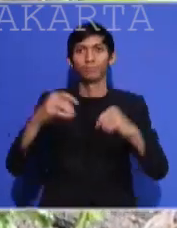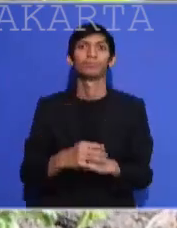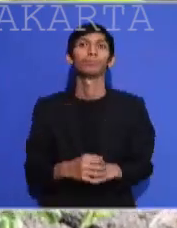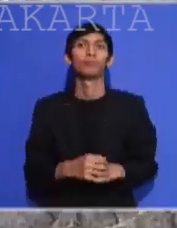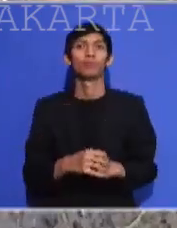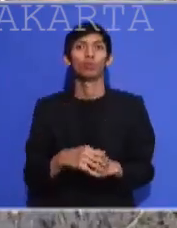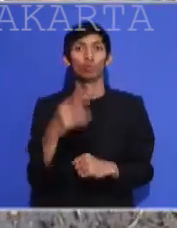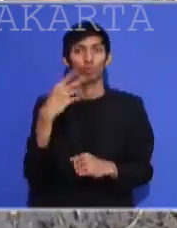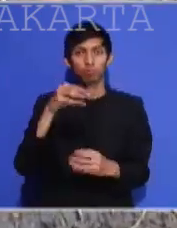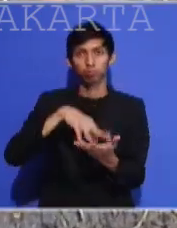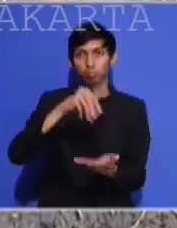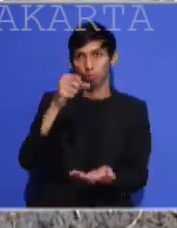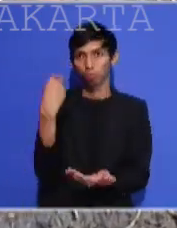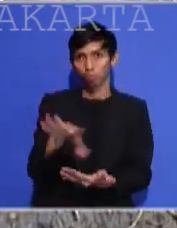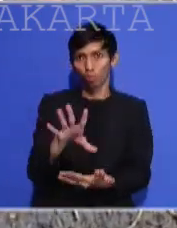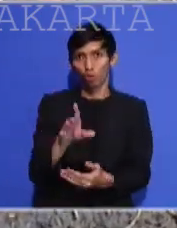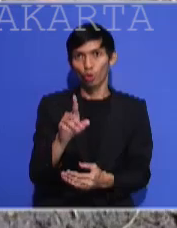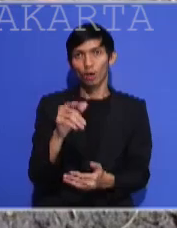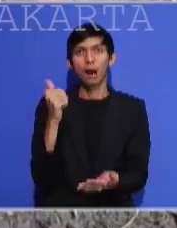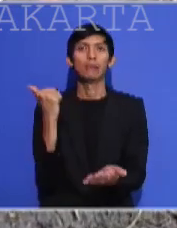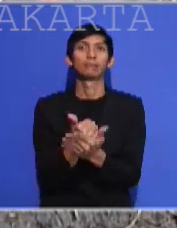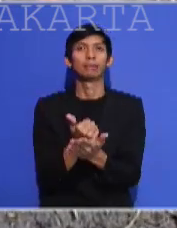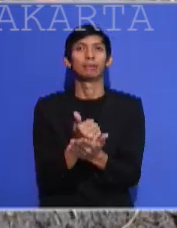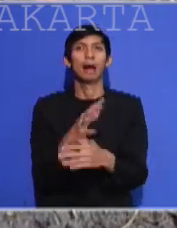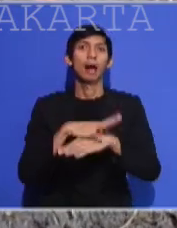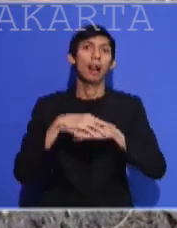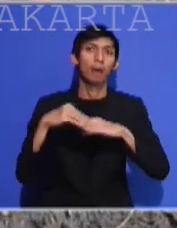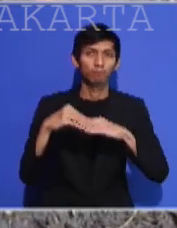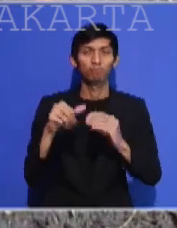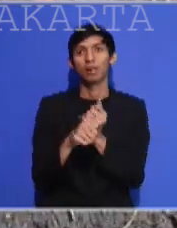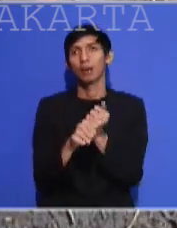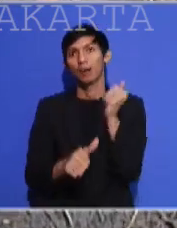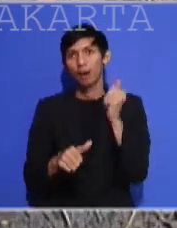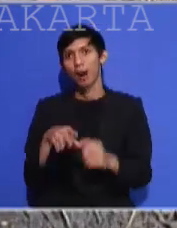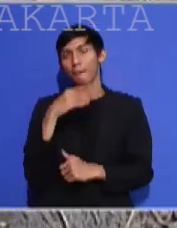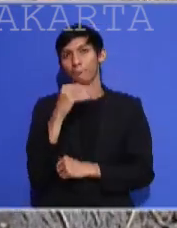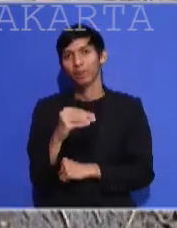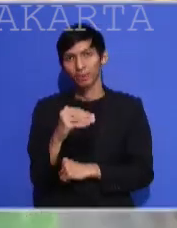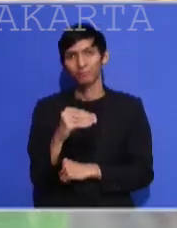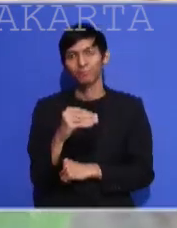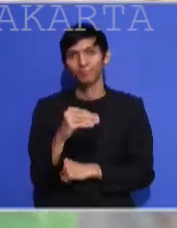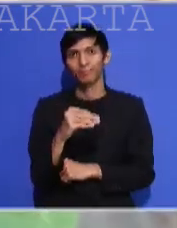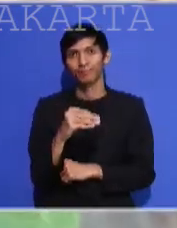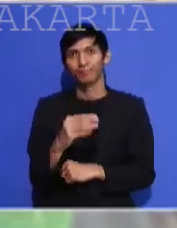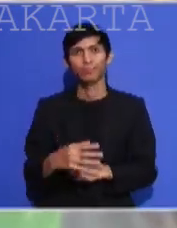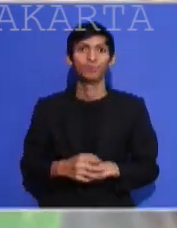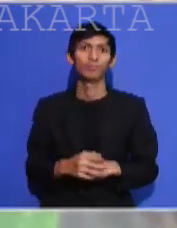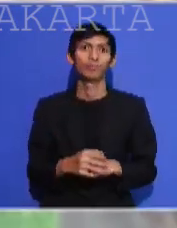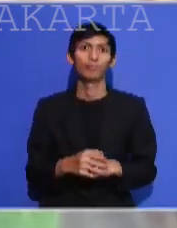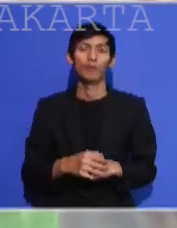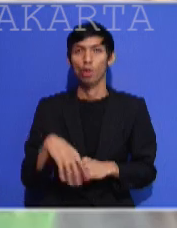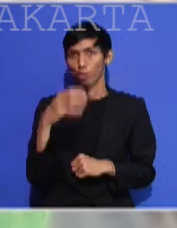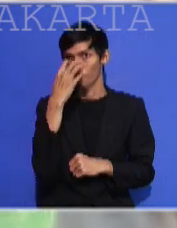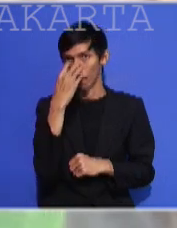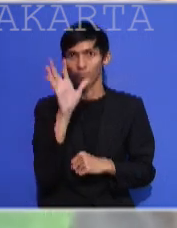siti namung ginakaken rabuk organik saking bucalan lembu lan mendo. Langkung tandes piyambakipun ngandharaken bilih taneman tomat mekaten